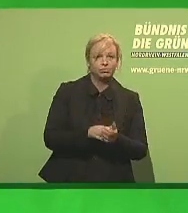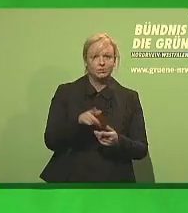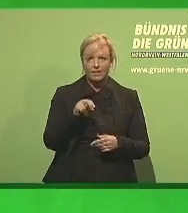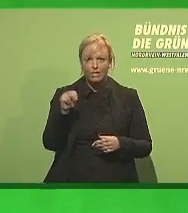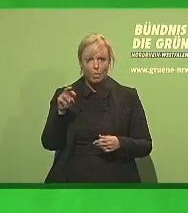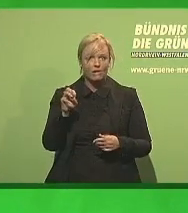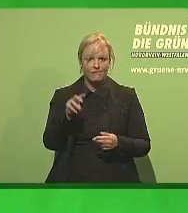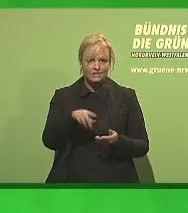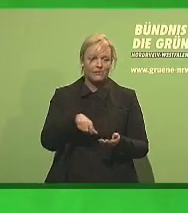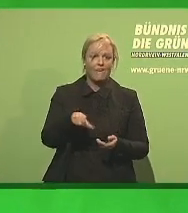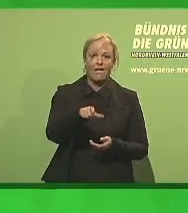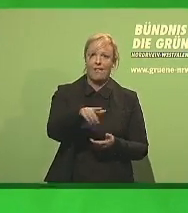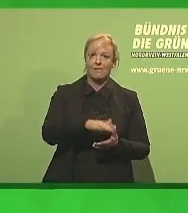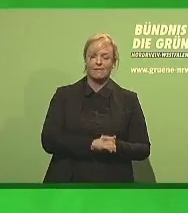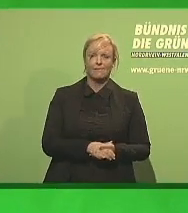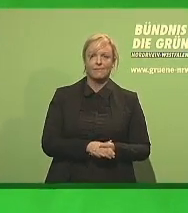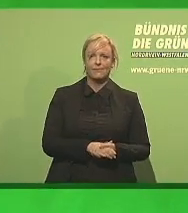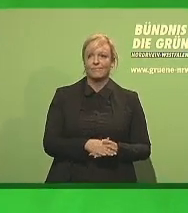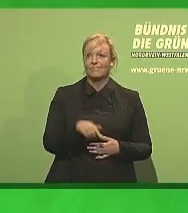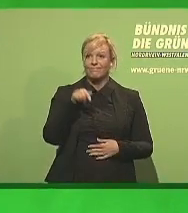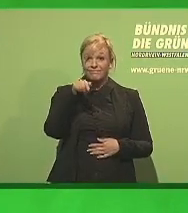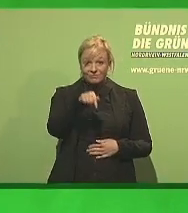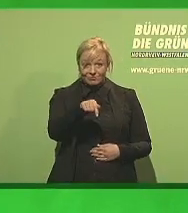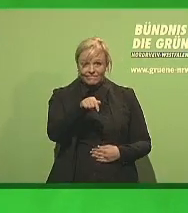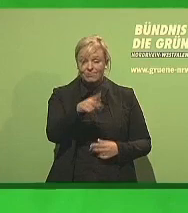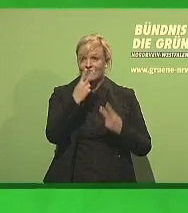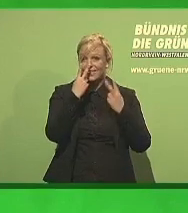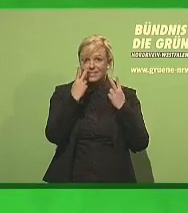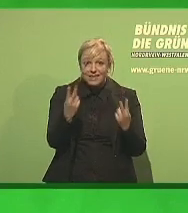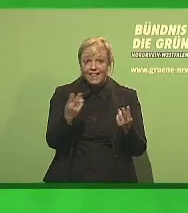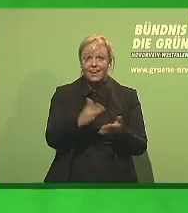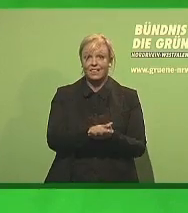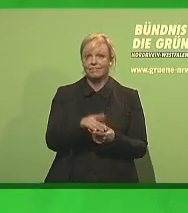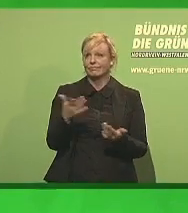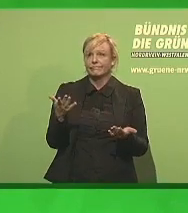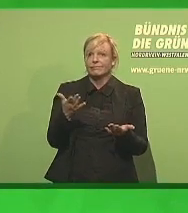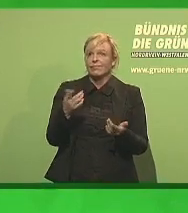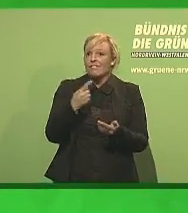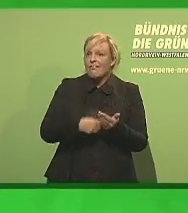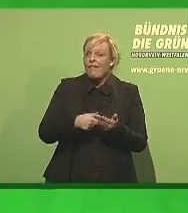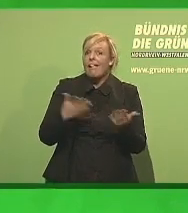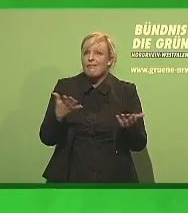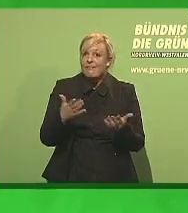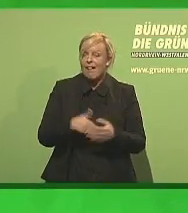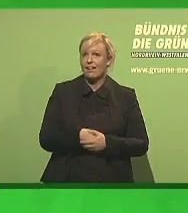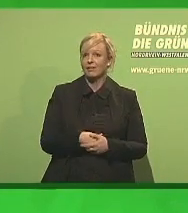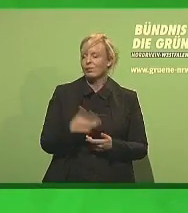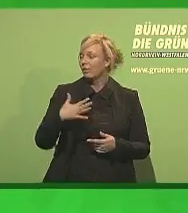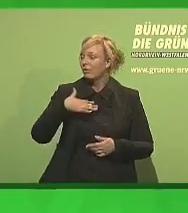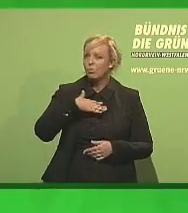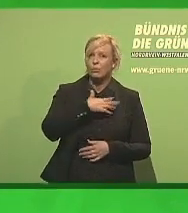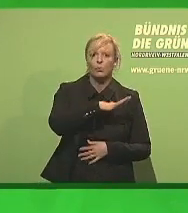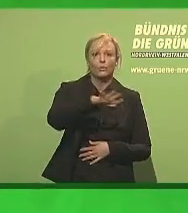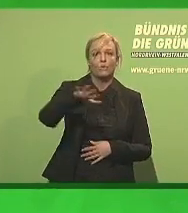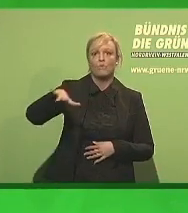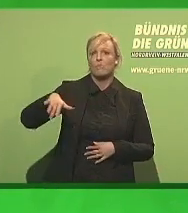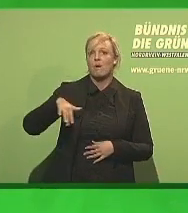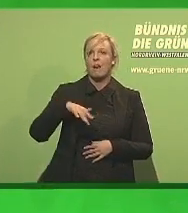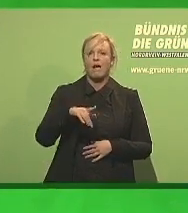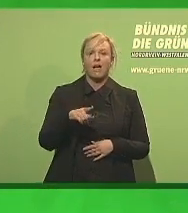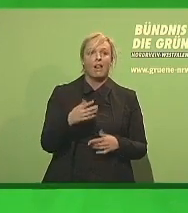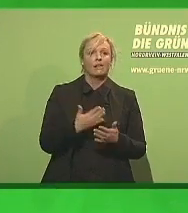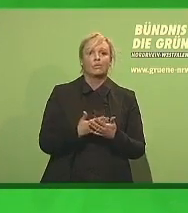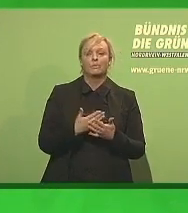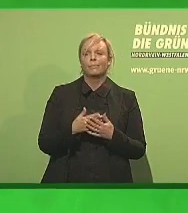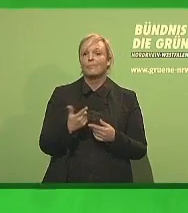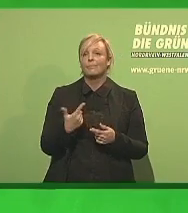NRW und anderswo. Da können wir doch alle sehen, woran es fehlt. Und zwar überall. Am